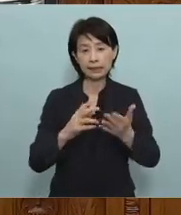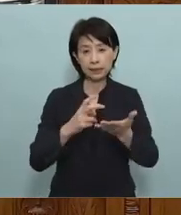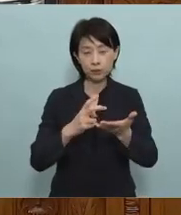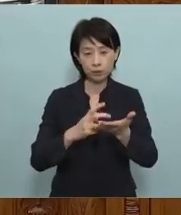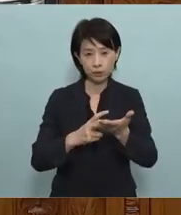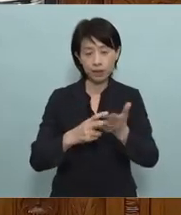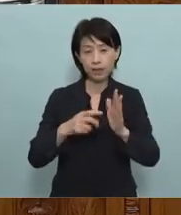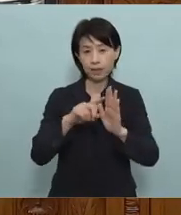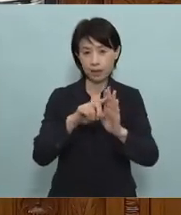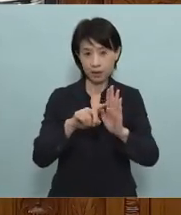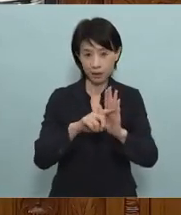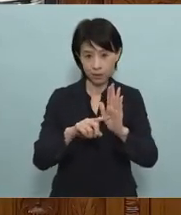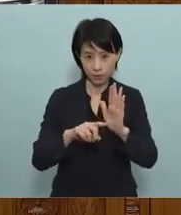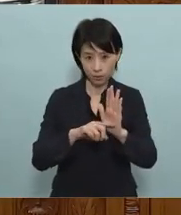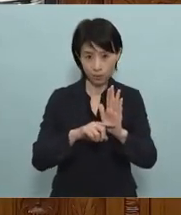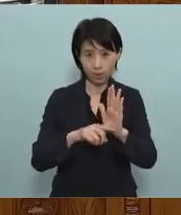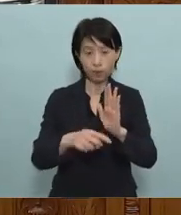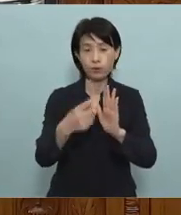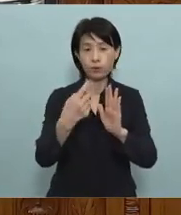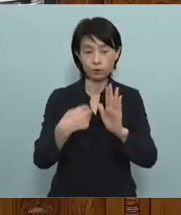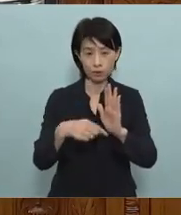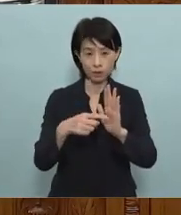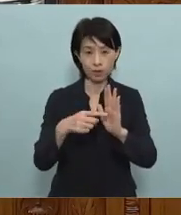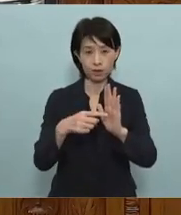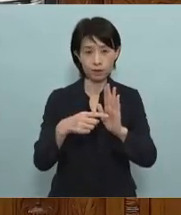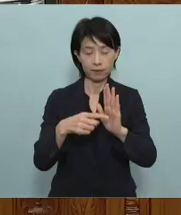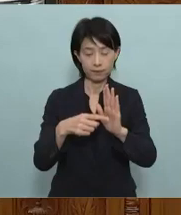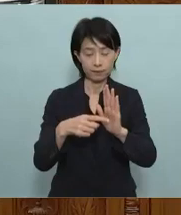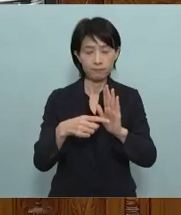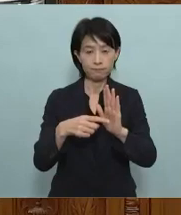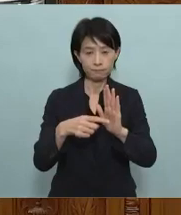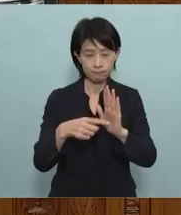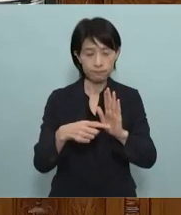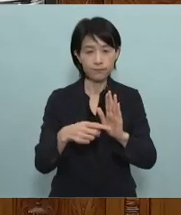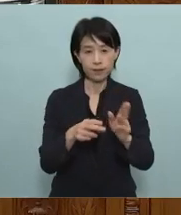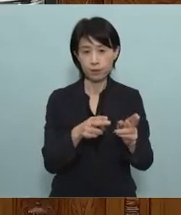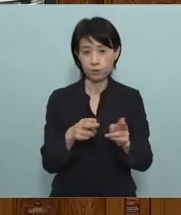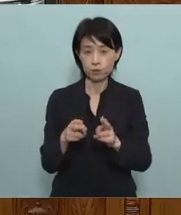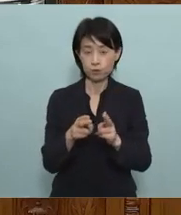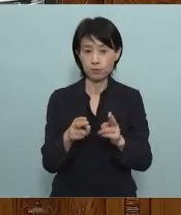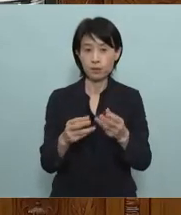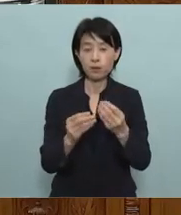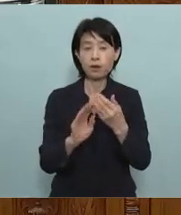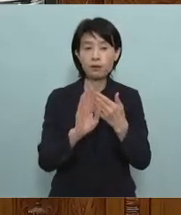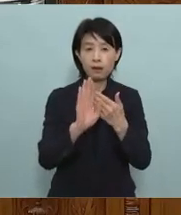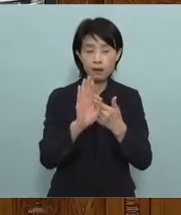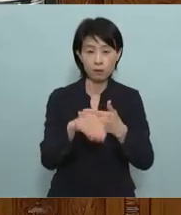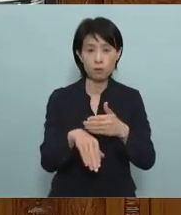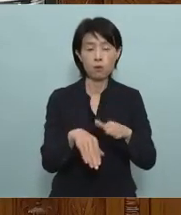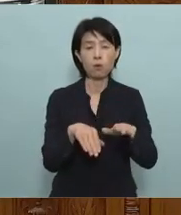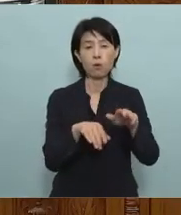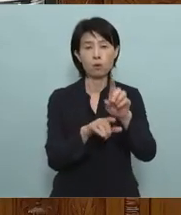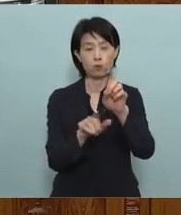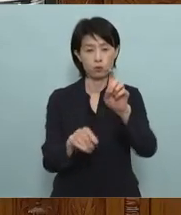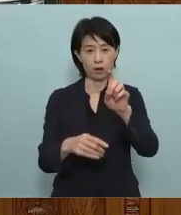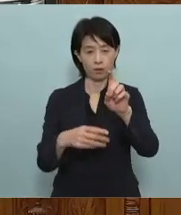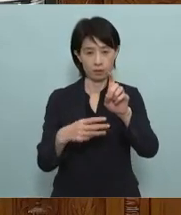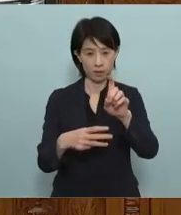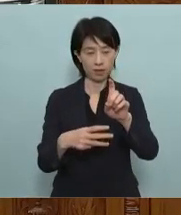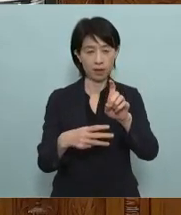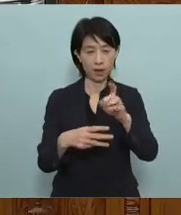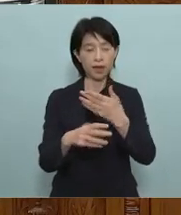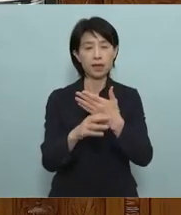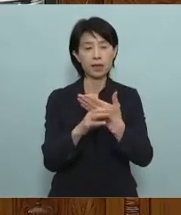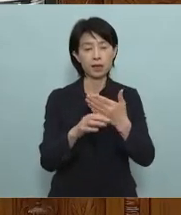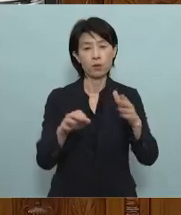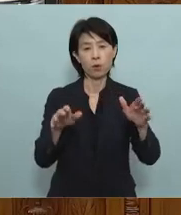等、こうしたことについてしっかり勘案し、準備をした上で、10月3日に臨時国会を召集することを